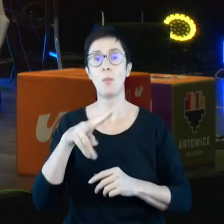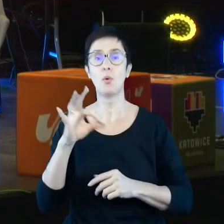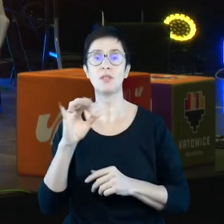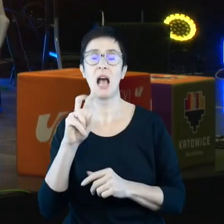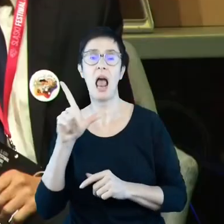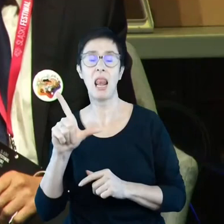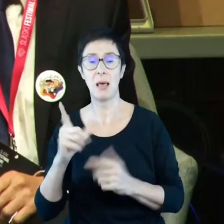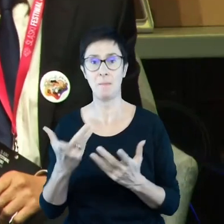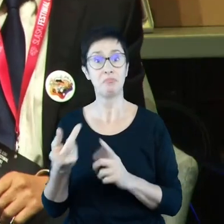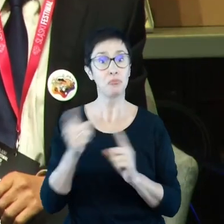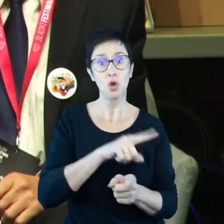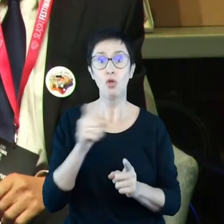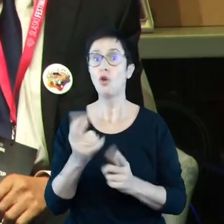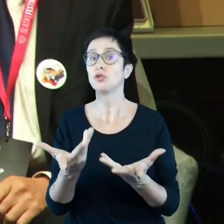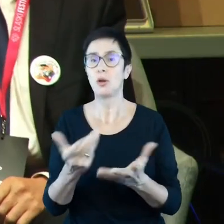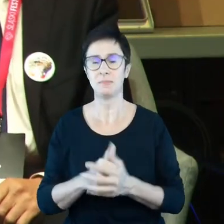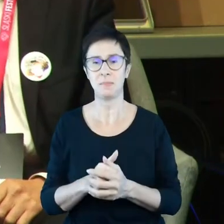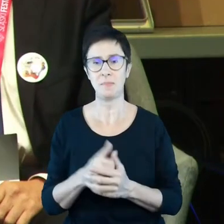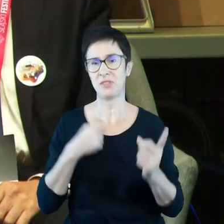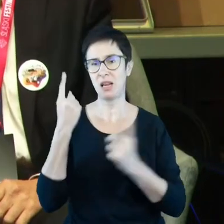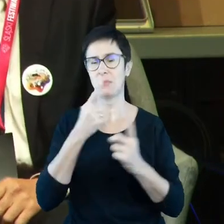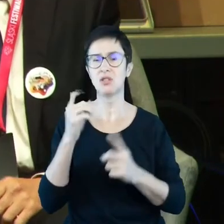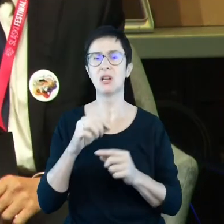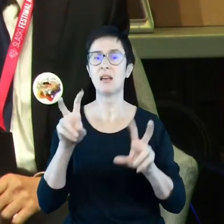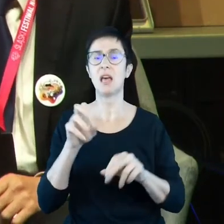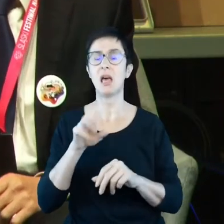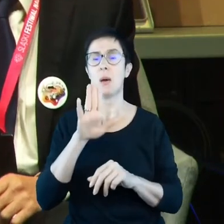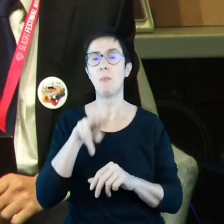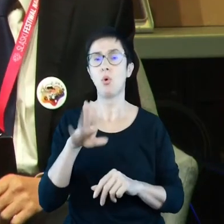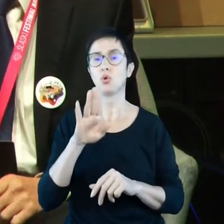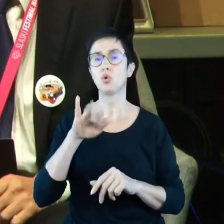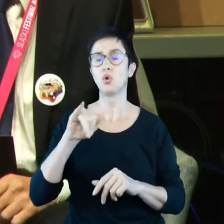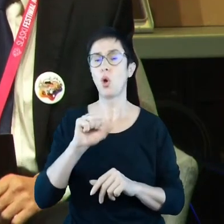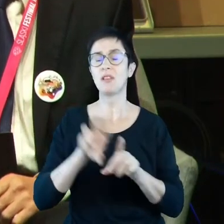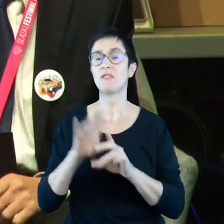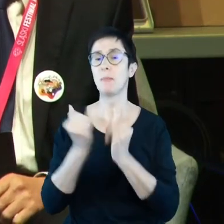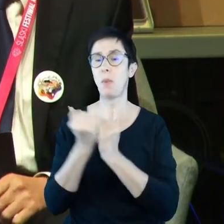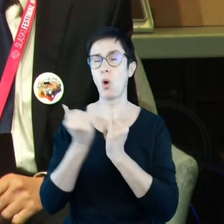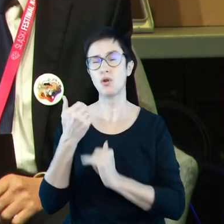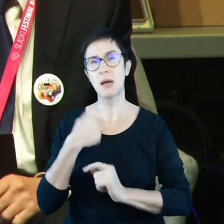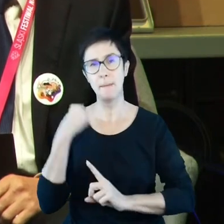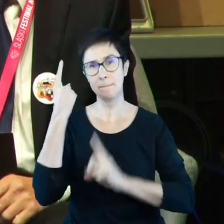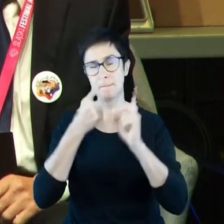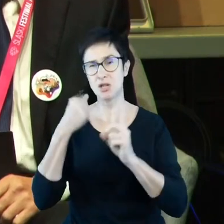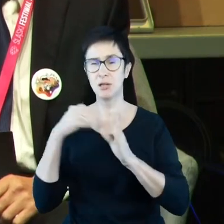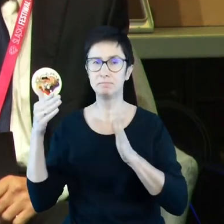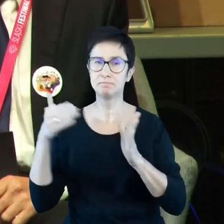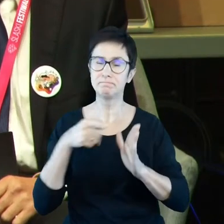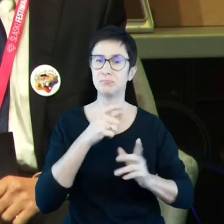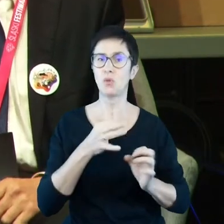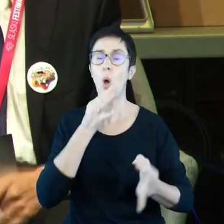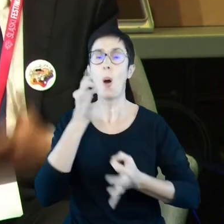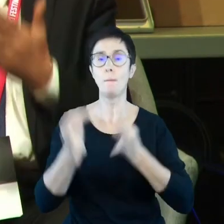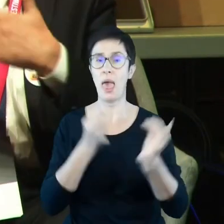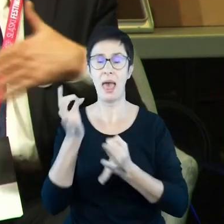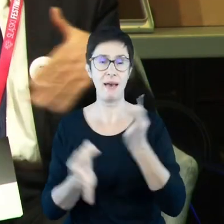przypadku? Sądzę, że gdy chodzi o buszującego w zbożu, raczej skłaniałbym się ku operze, ku dziełu operowemu. Z